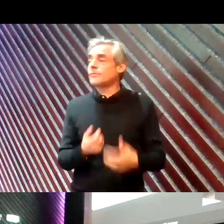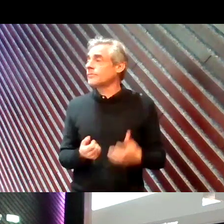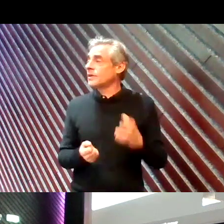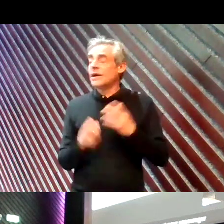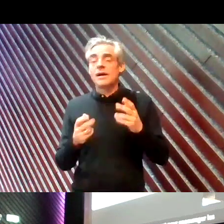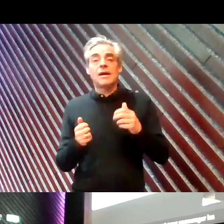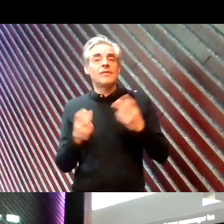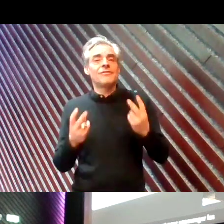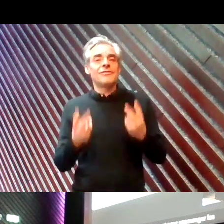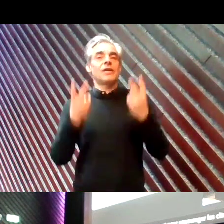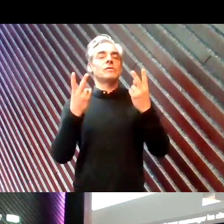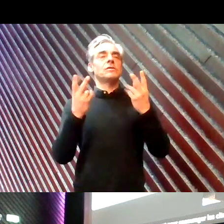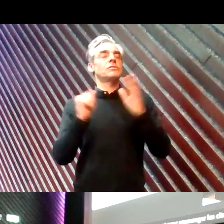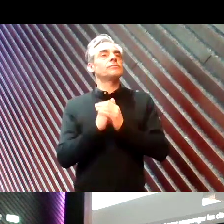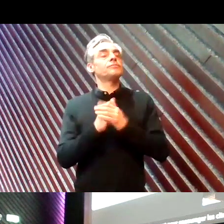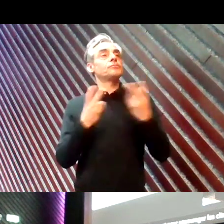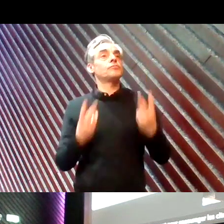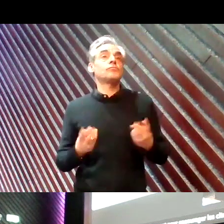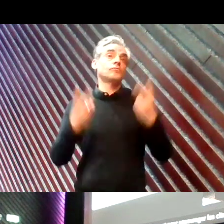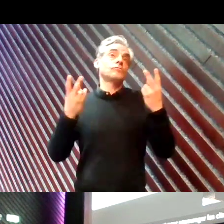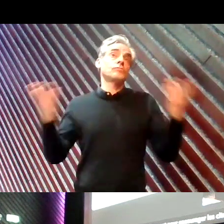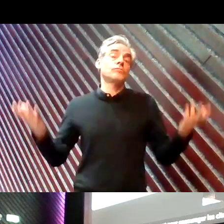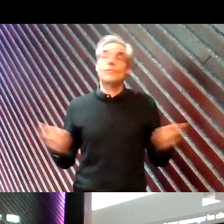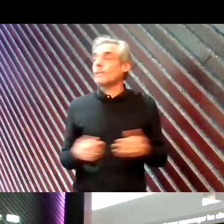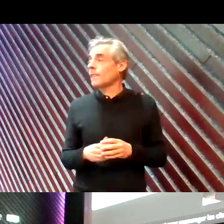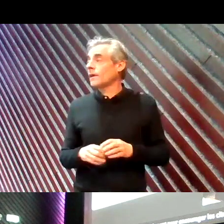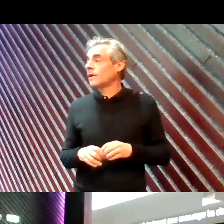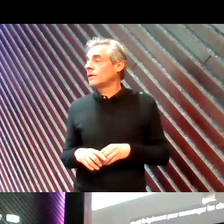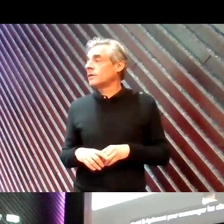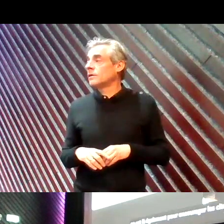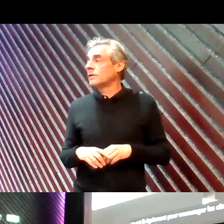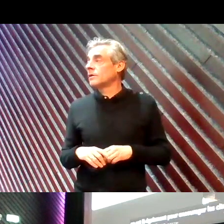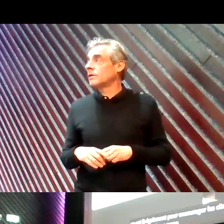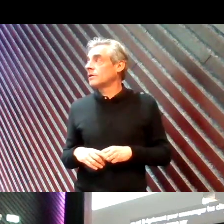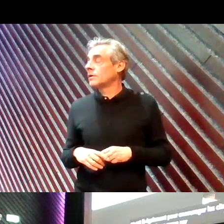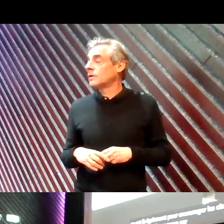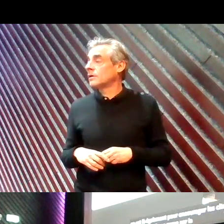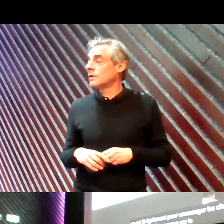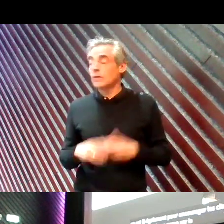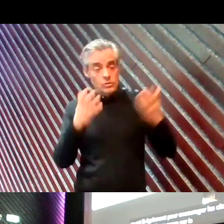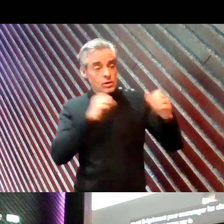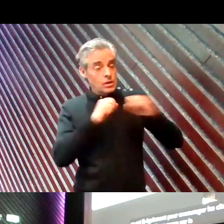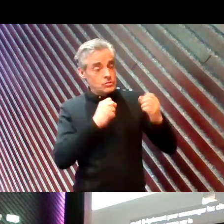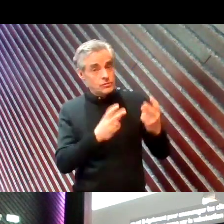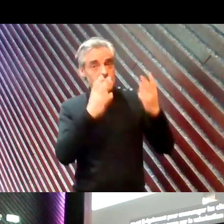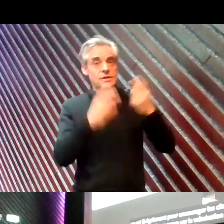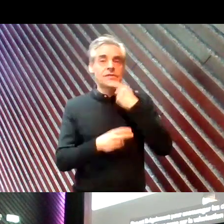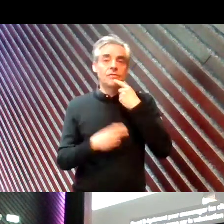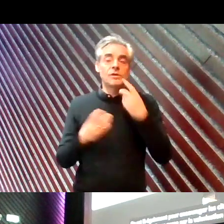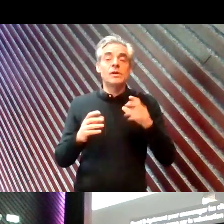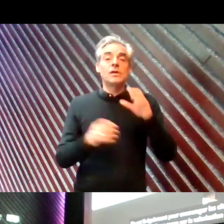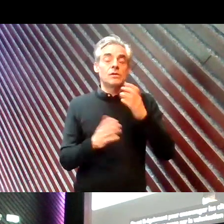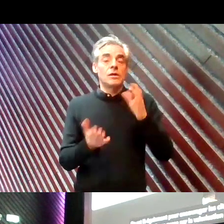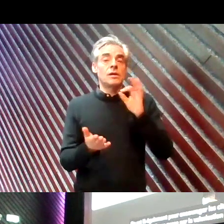la valorisation, en fait, de la valorisation de leur action. C'est-à-dire que